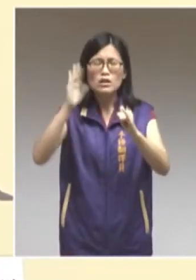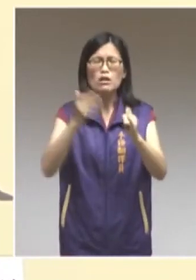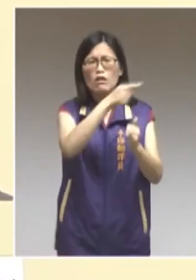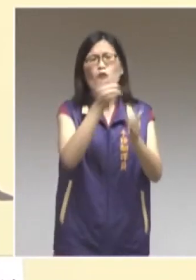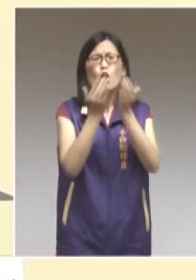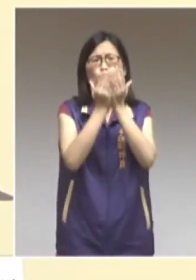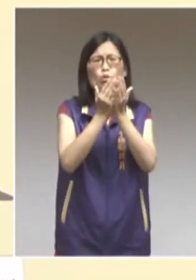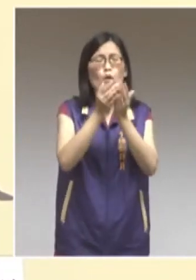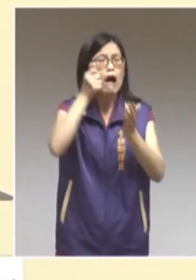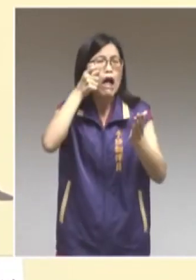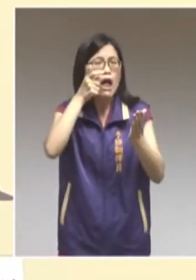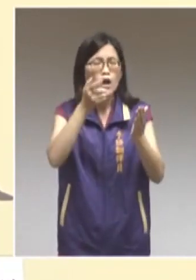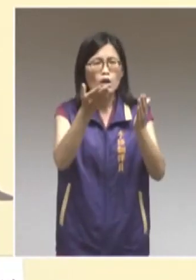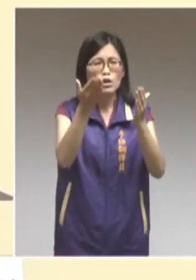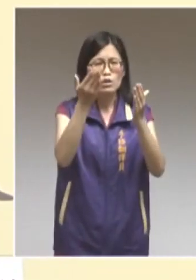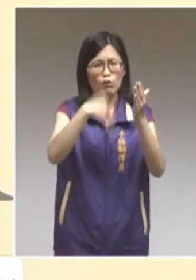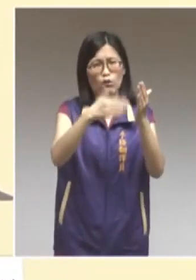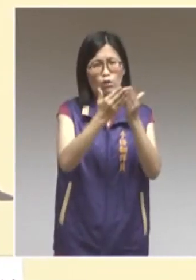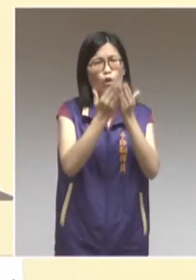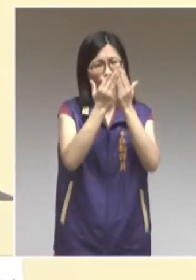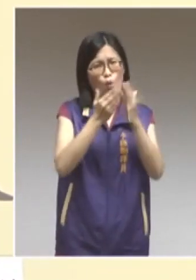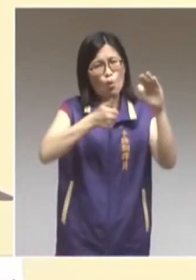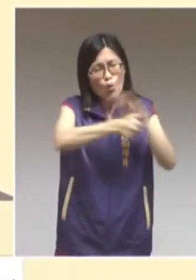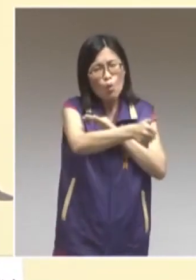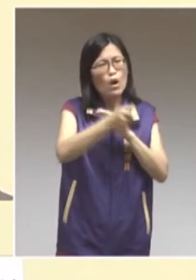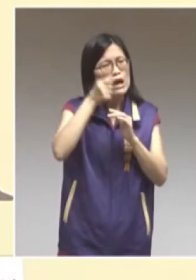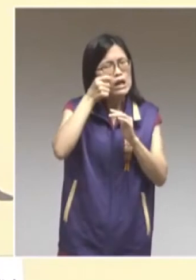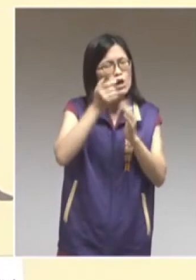台南。那这个部分我想这个